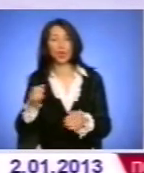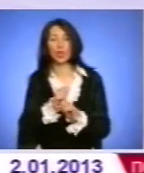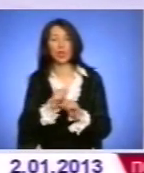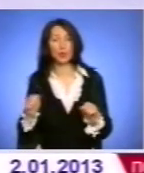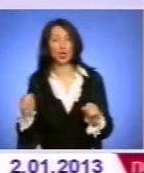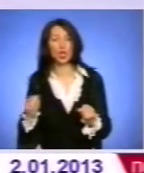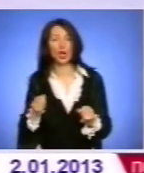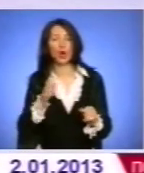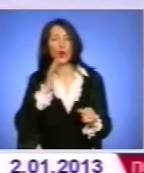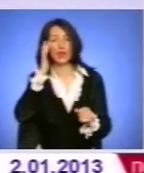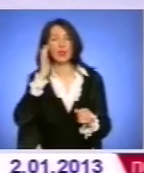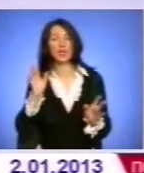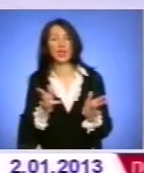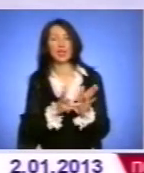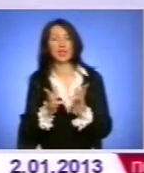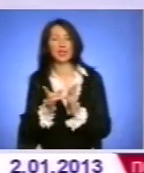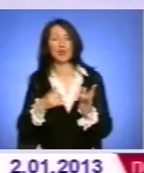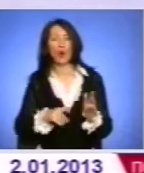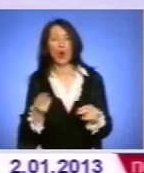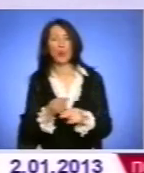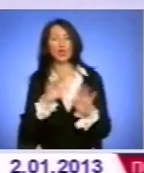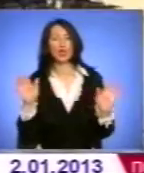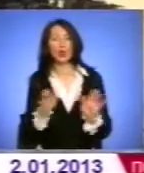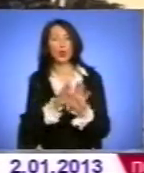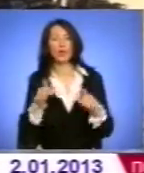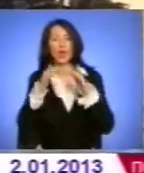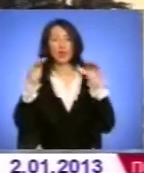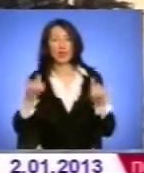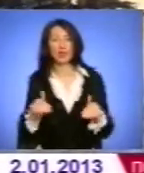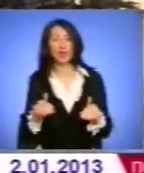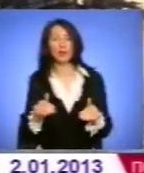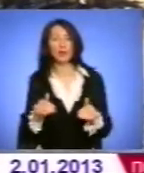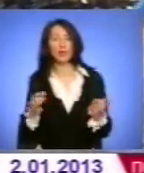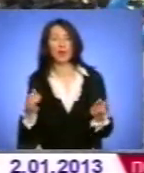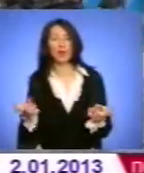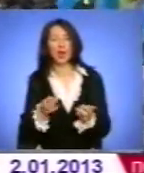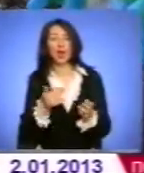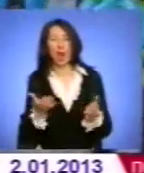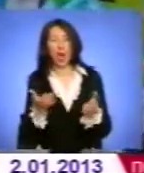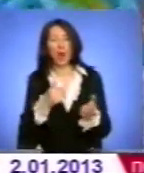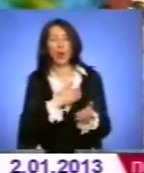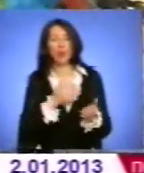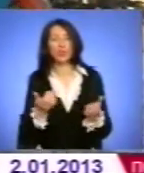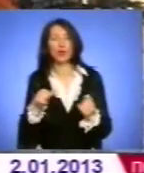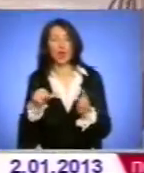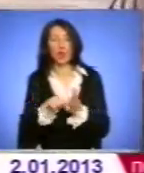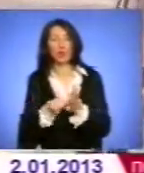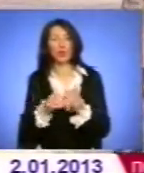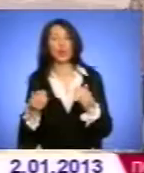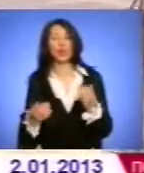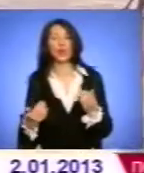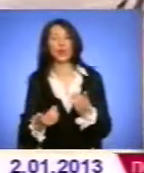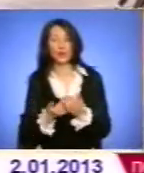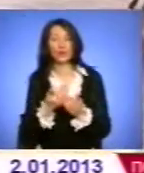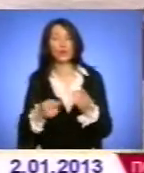Різдво без коляди і вертепу. Спеціаліст радить охоче брати участь у відтворенні біблійних подій народження Христа не лише дітям,